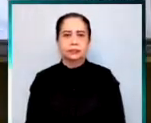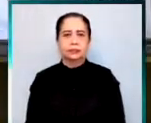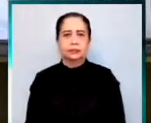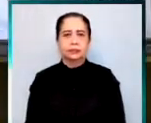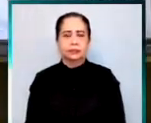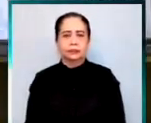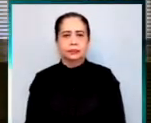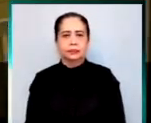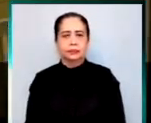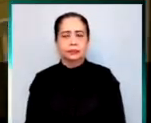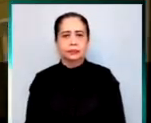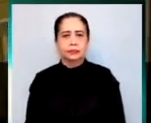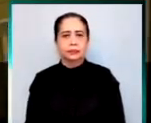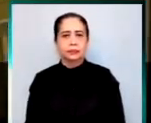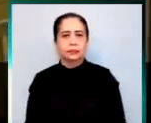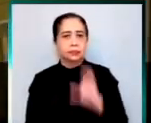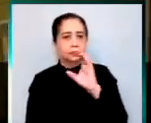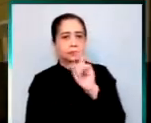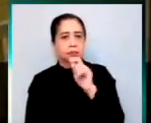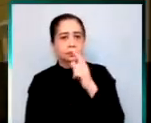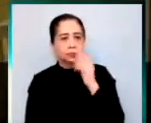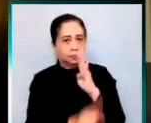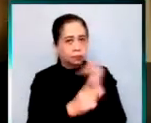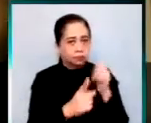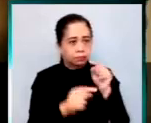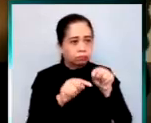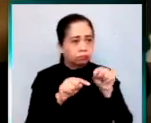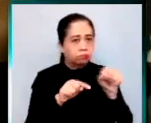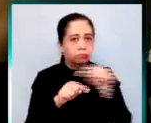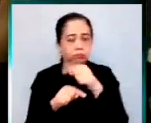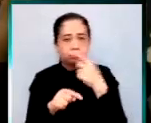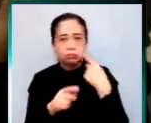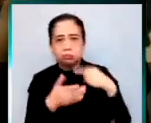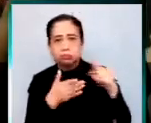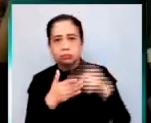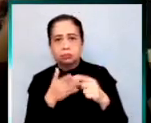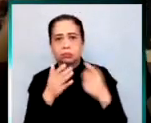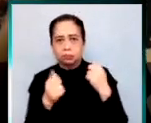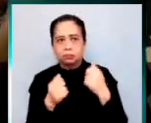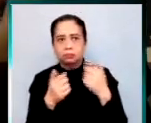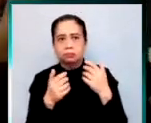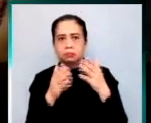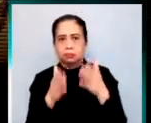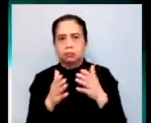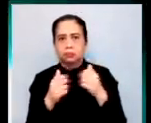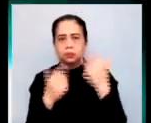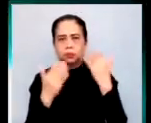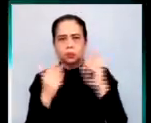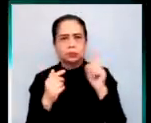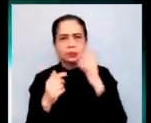Ang mga CCTV video ng barangay, posibleng susi sa sinapit ni Renren.